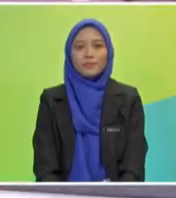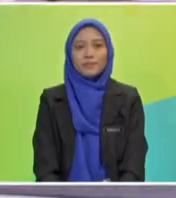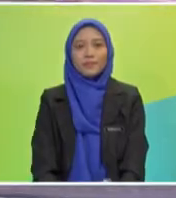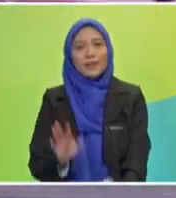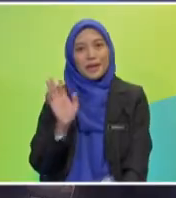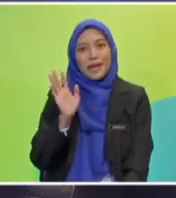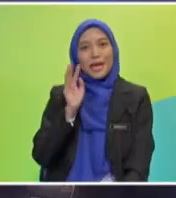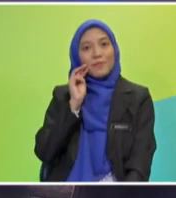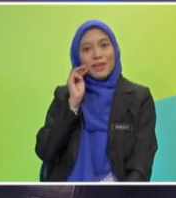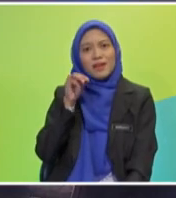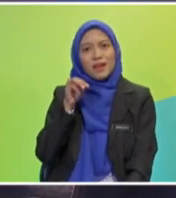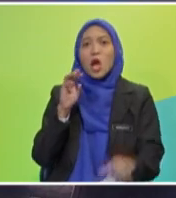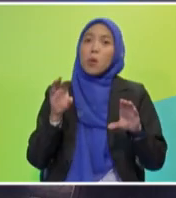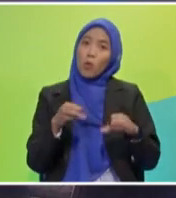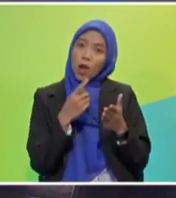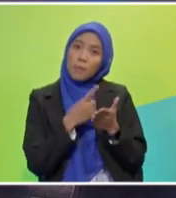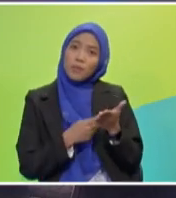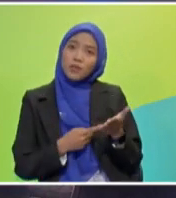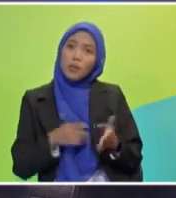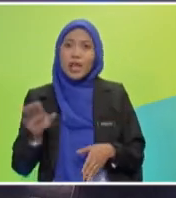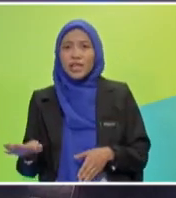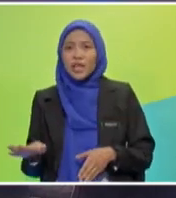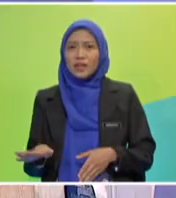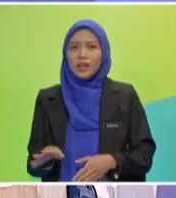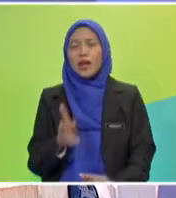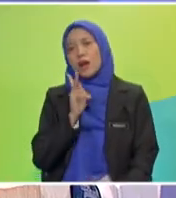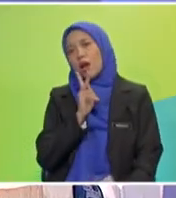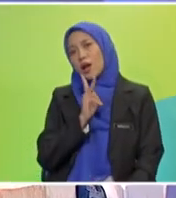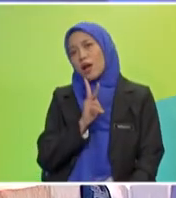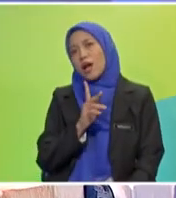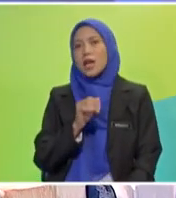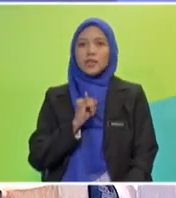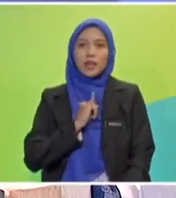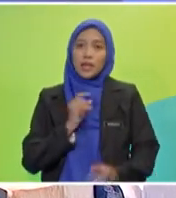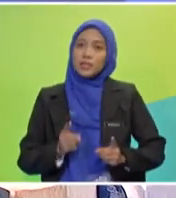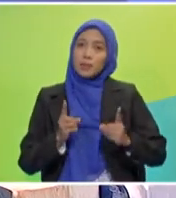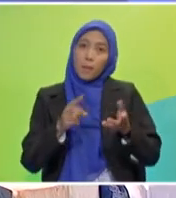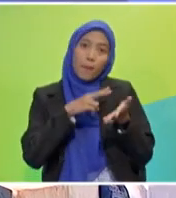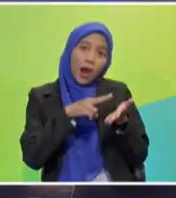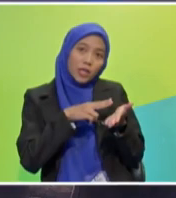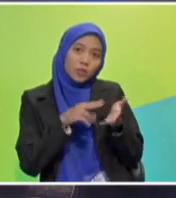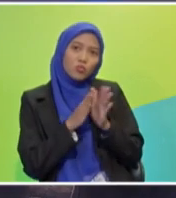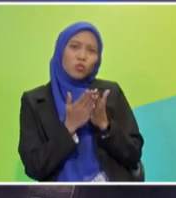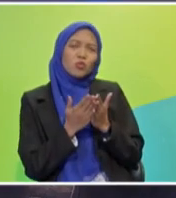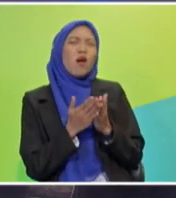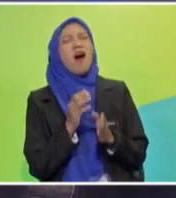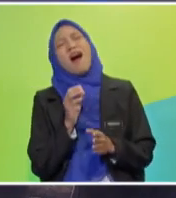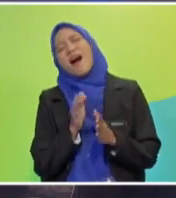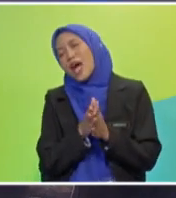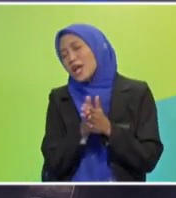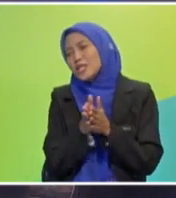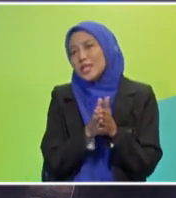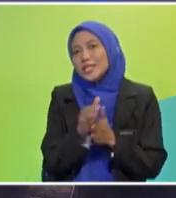Mira, buat apa tu adik? Kakak, adik sedang membaca buku. Baca buku rajanya adik